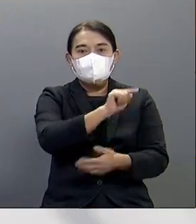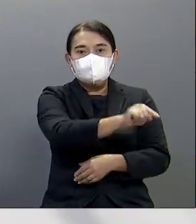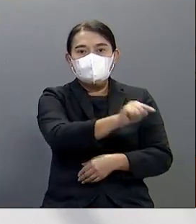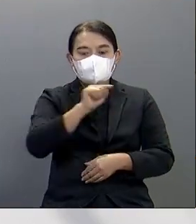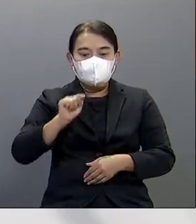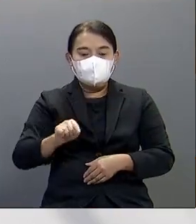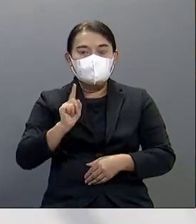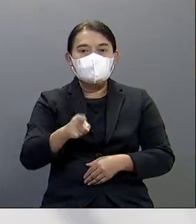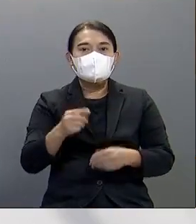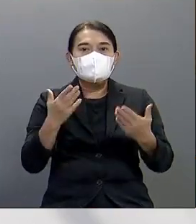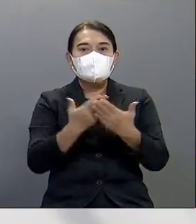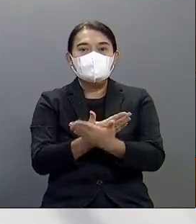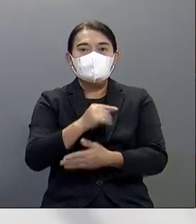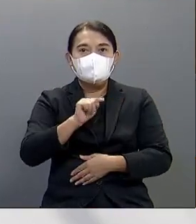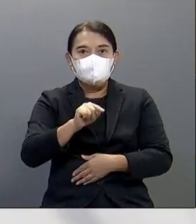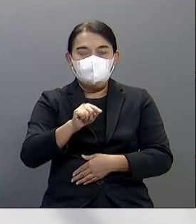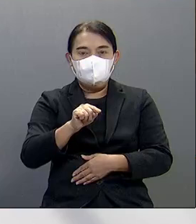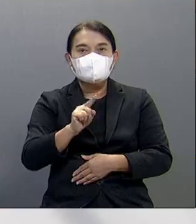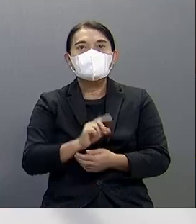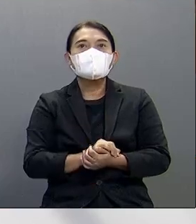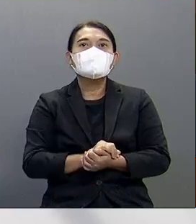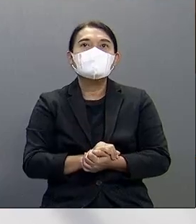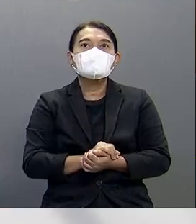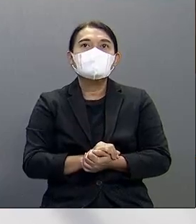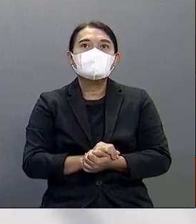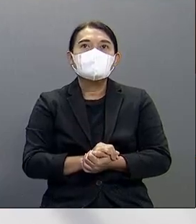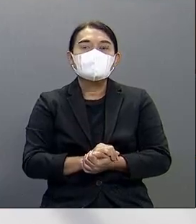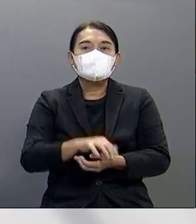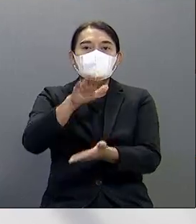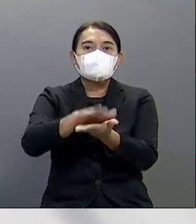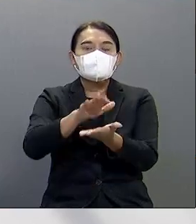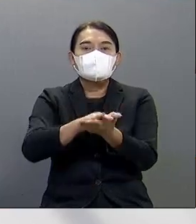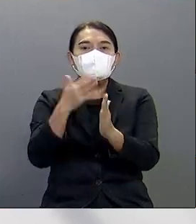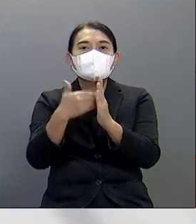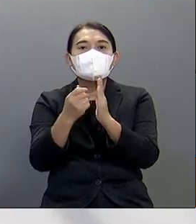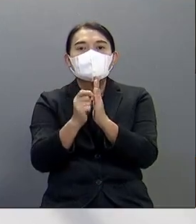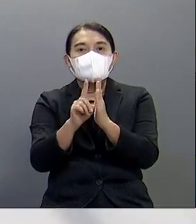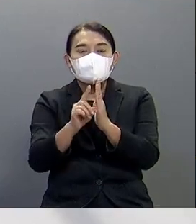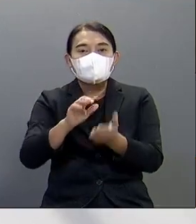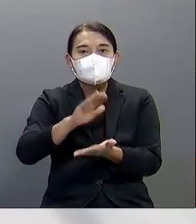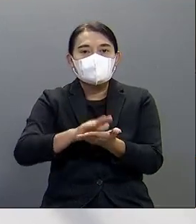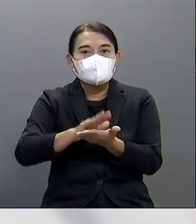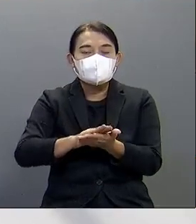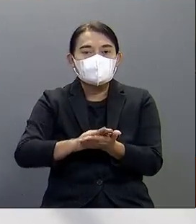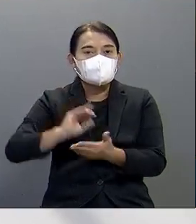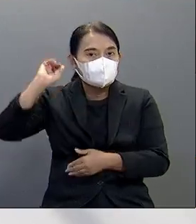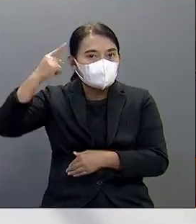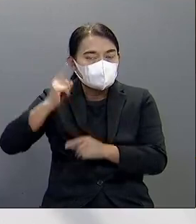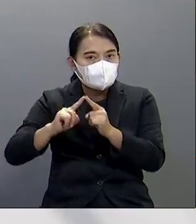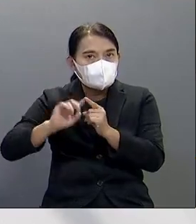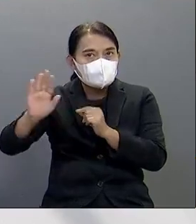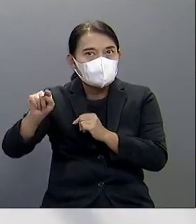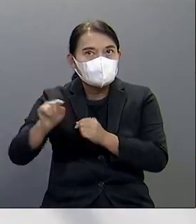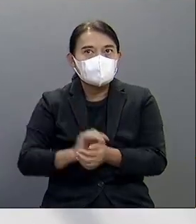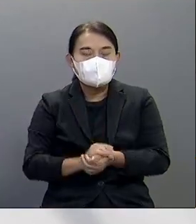ดเกิดเหตุเป็นบริเวณหลังถนนสีชมชื่นก็คือหลังโรงเรียนอุดรธานีโรงเรียนสตรีราชินีหมู่ทิศและตรงถนนสี